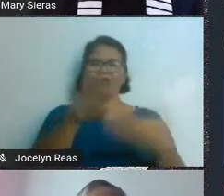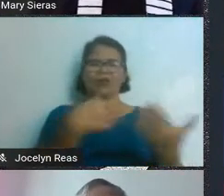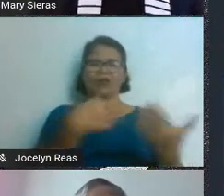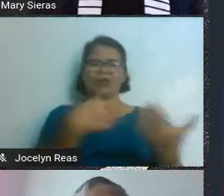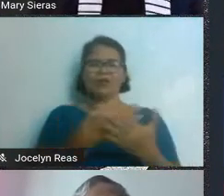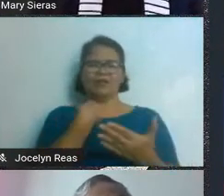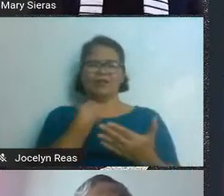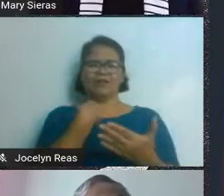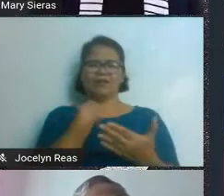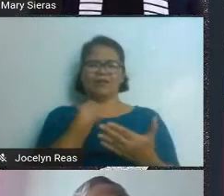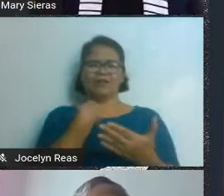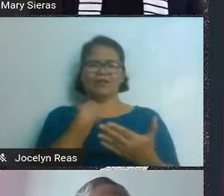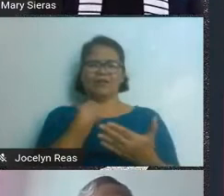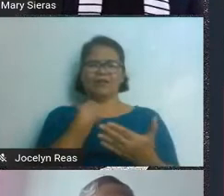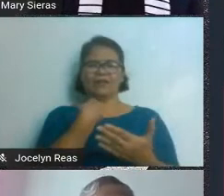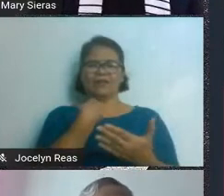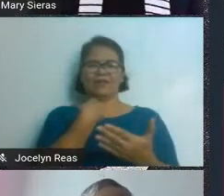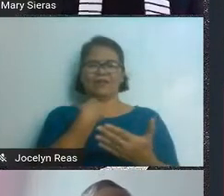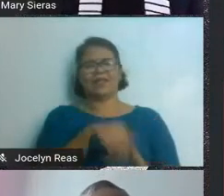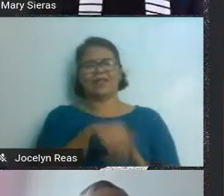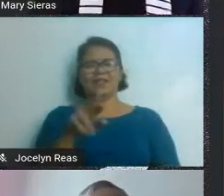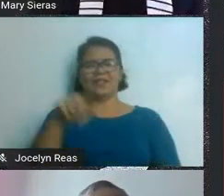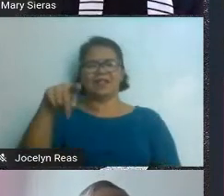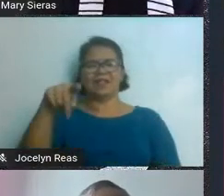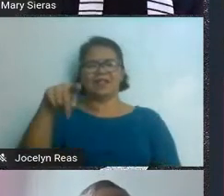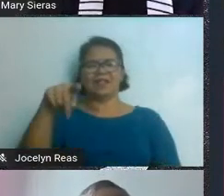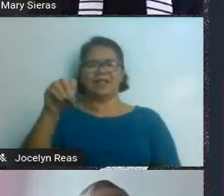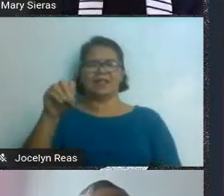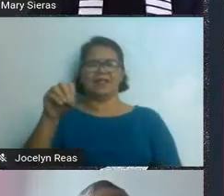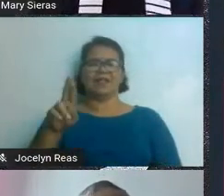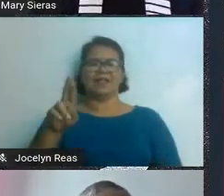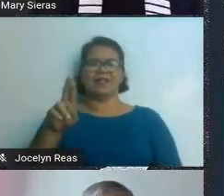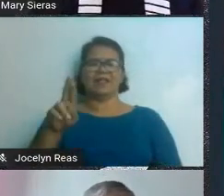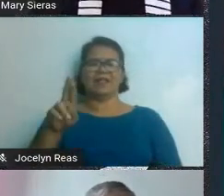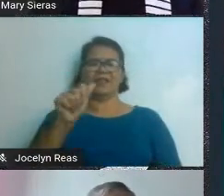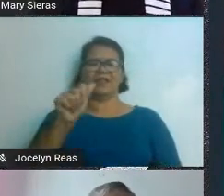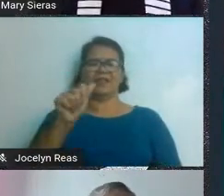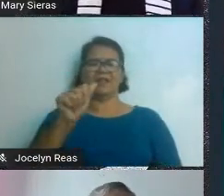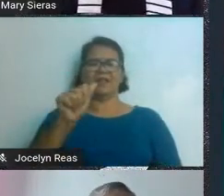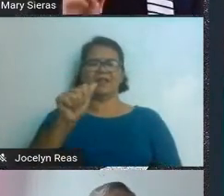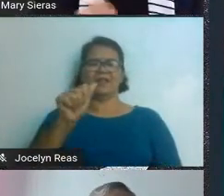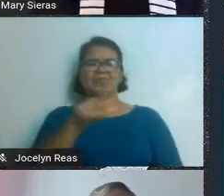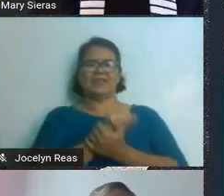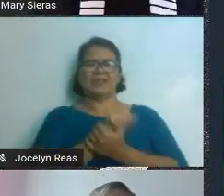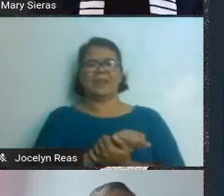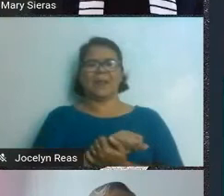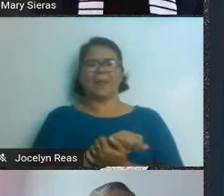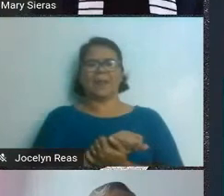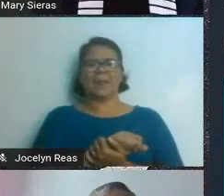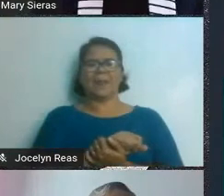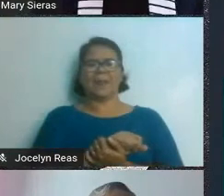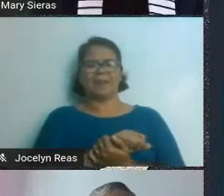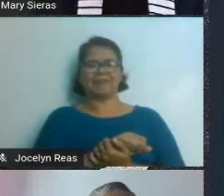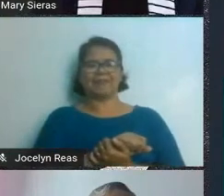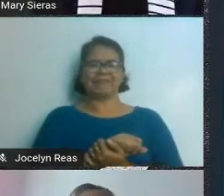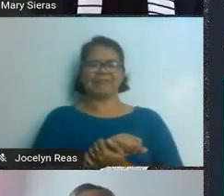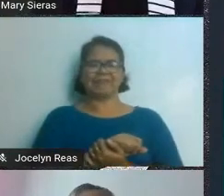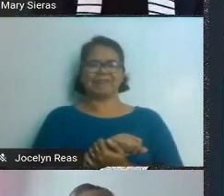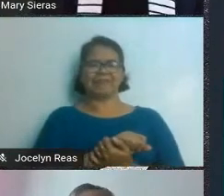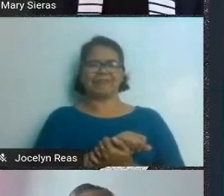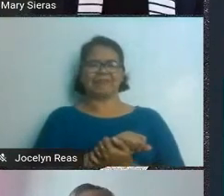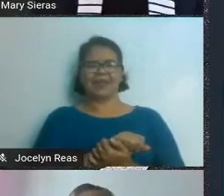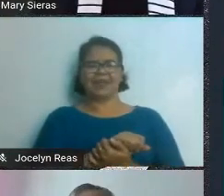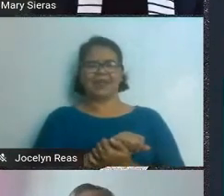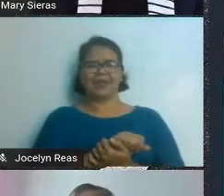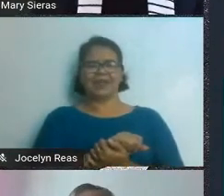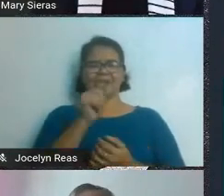mga nag-aabang, alam na nila na ano. Oo nga, mga abangers sa MILCS. Okay po, meron pa pong question, Yusek.